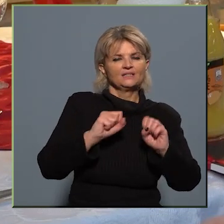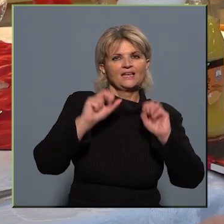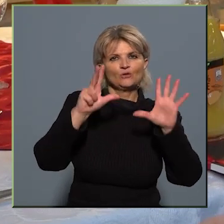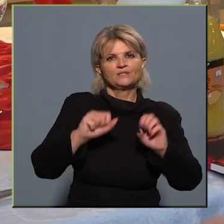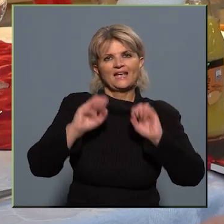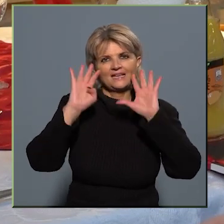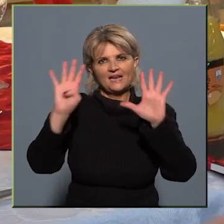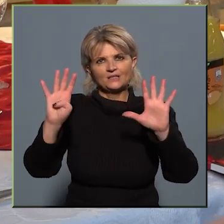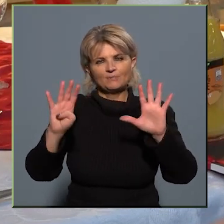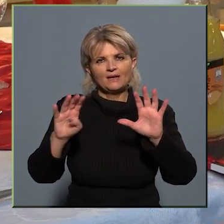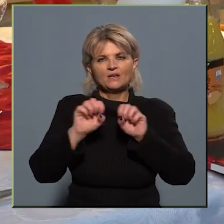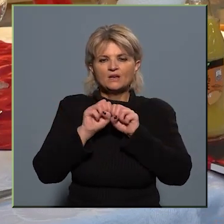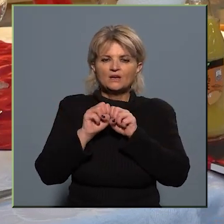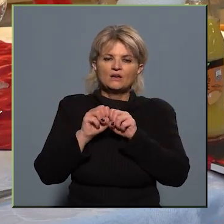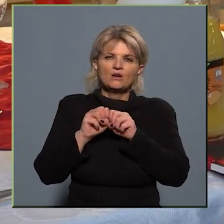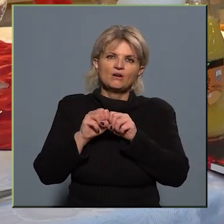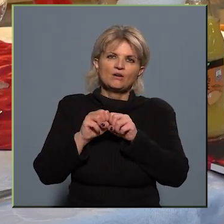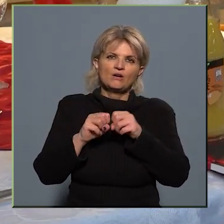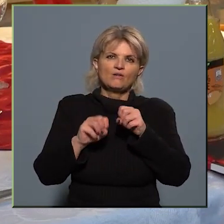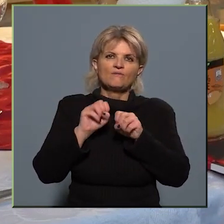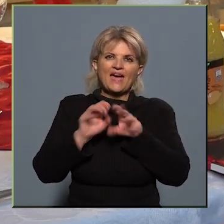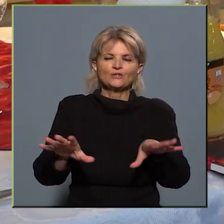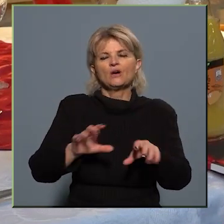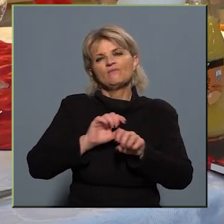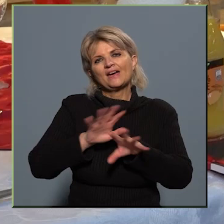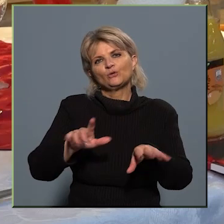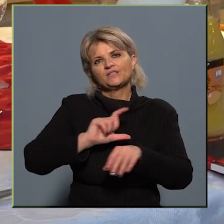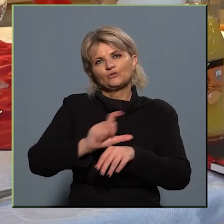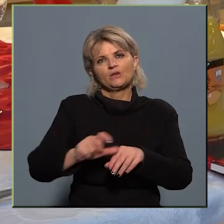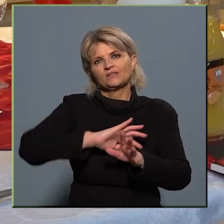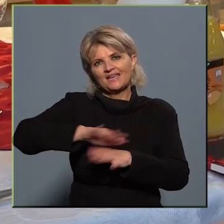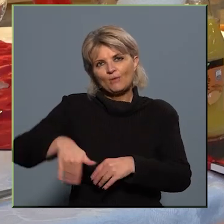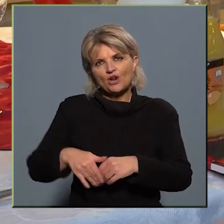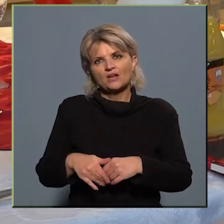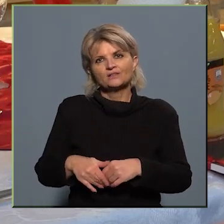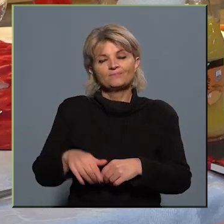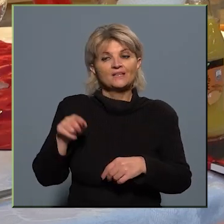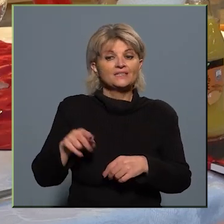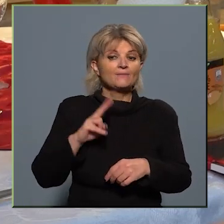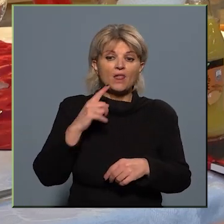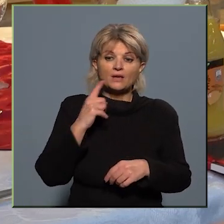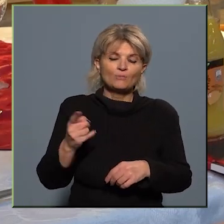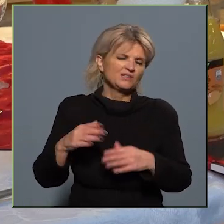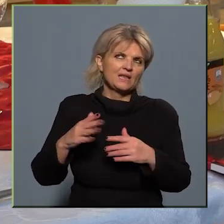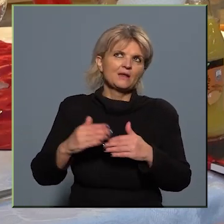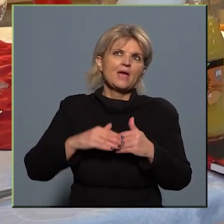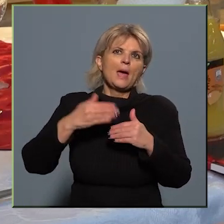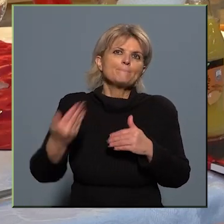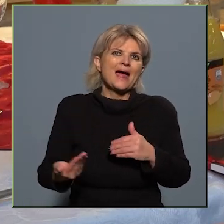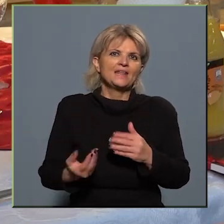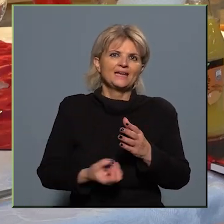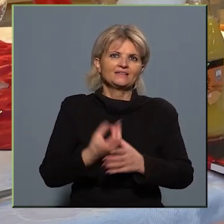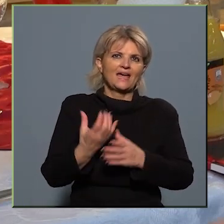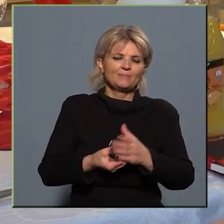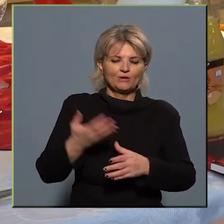17-18-19-ben, a 20 a pandémia miatt kimaradt, és aztán ezek valaki úgy mondta, hogy ilyen melléktermékei az